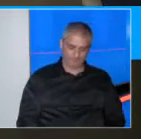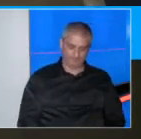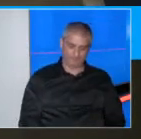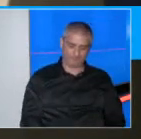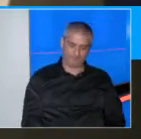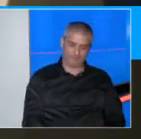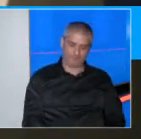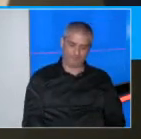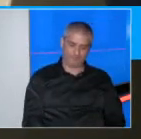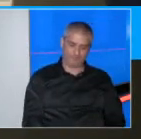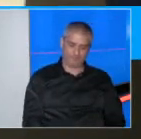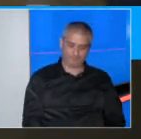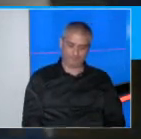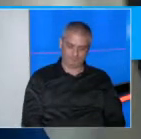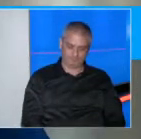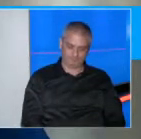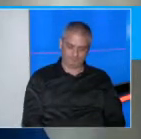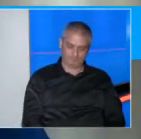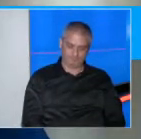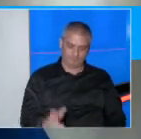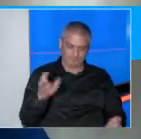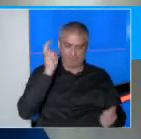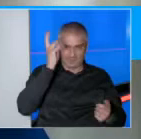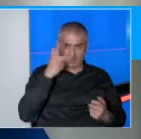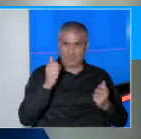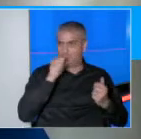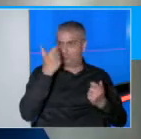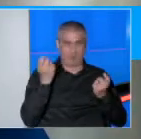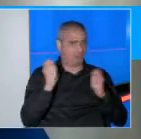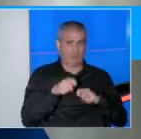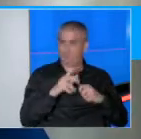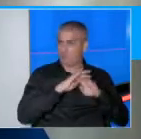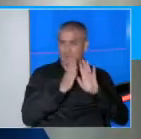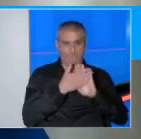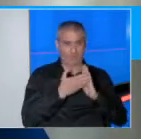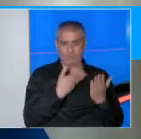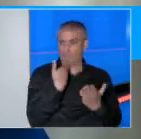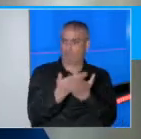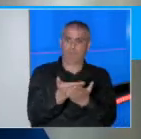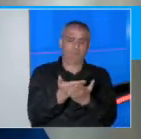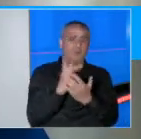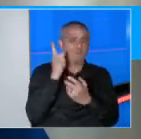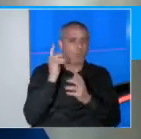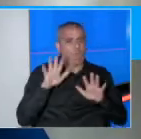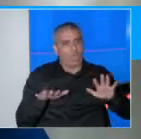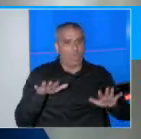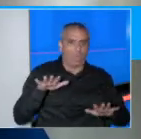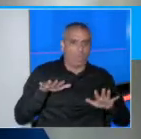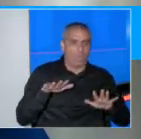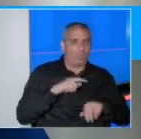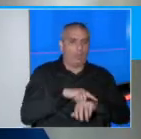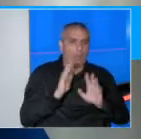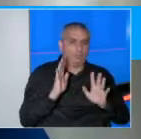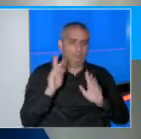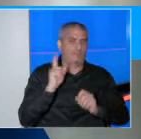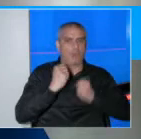לפיד ובנט, ואומרים, תשמעו, בני גנץ היה יכול לסגור ראשון. וכל הדברים היו מונחים לפניו, אבל הוא התמהמה ולקח את הזמן